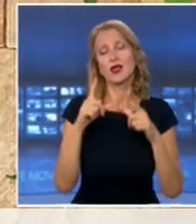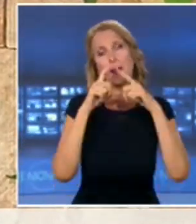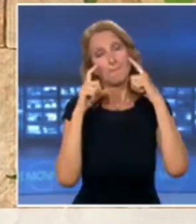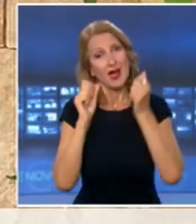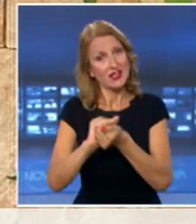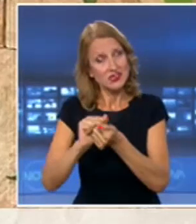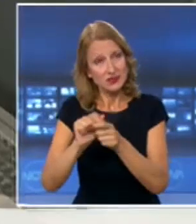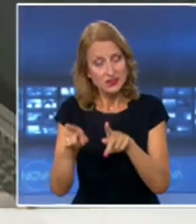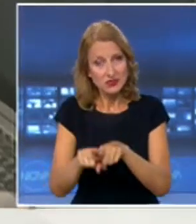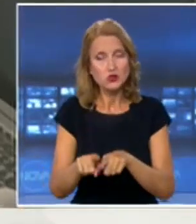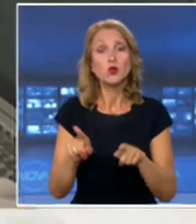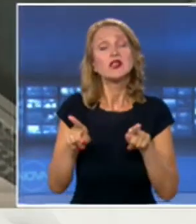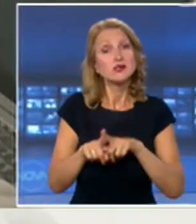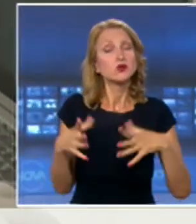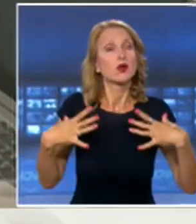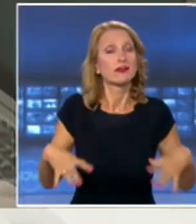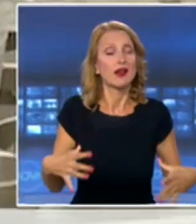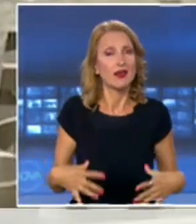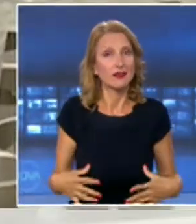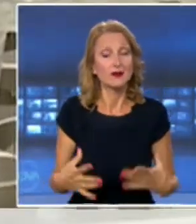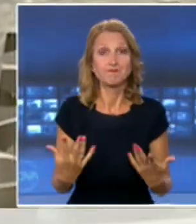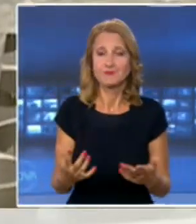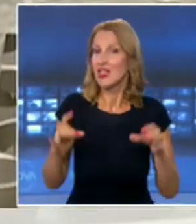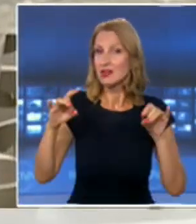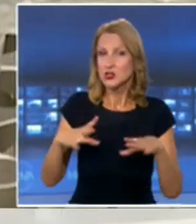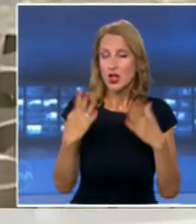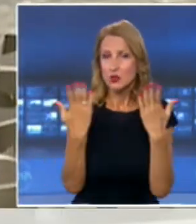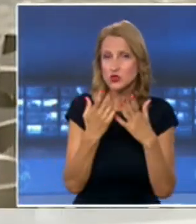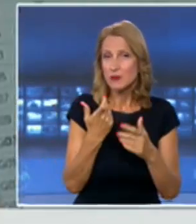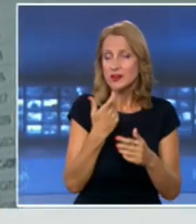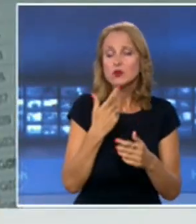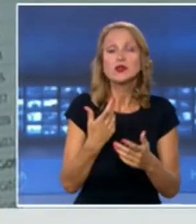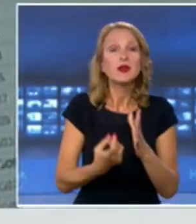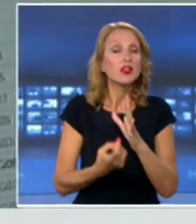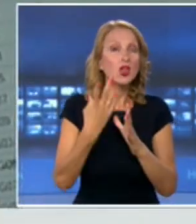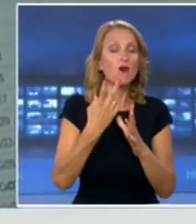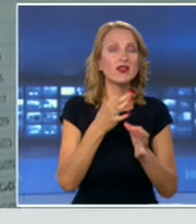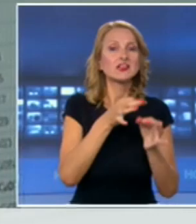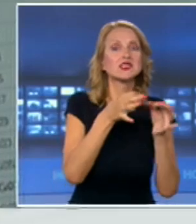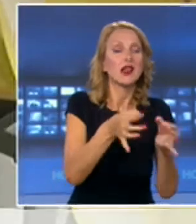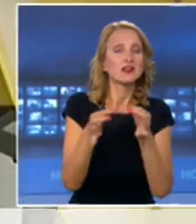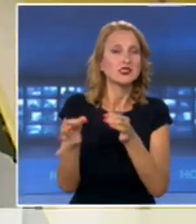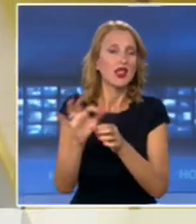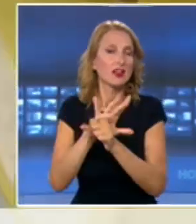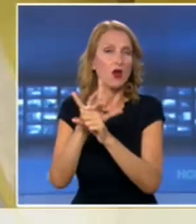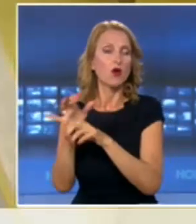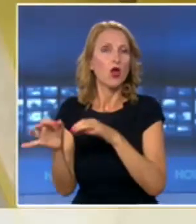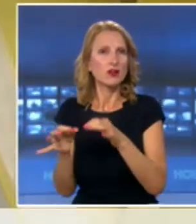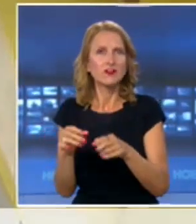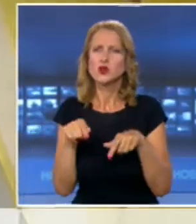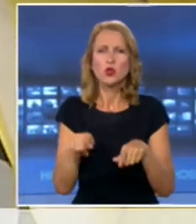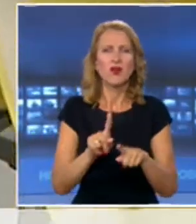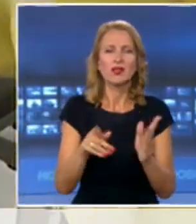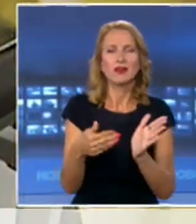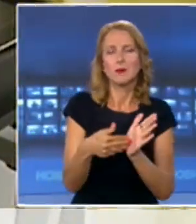въпрос, но и дрехите. А с началото на учебната година се появиха и нови случаи на заразени с коронавирус. Но според специалисти, причината не е връщането